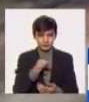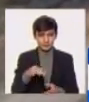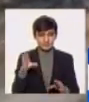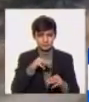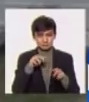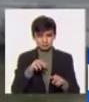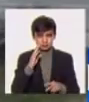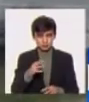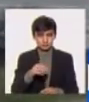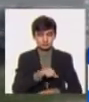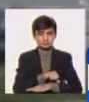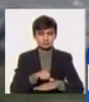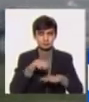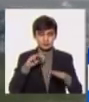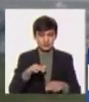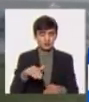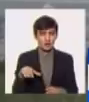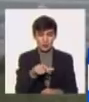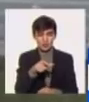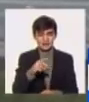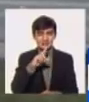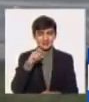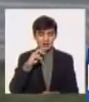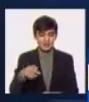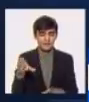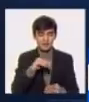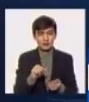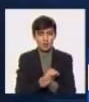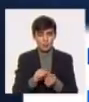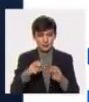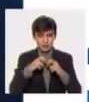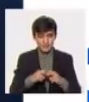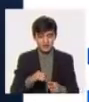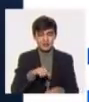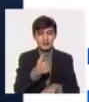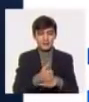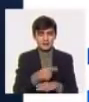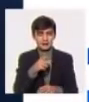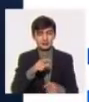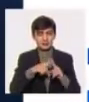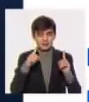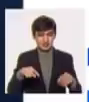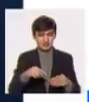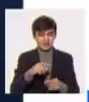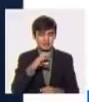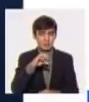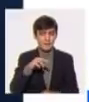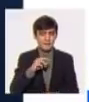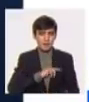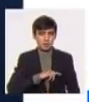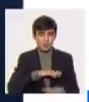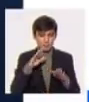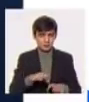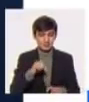устанавливать ограничительные дорожные знаки. У всех водителей проверяют документы, главные из которых – справка с места работы. Там должны